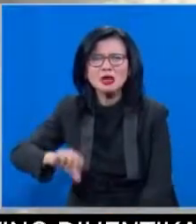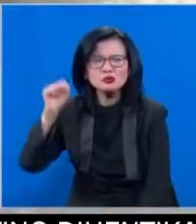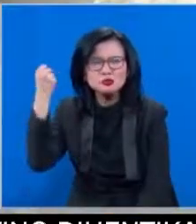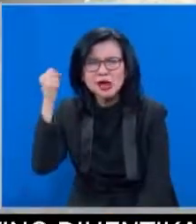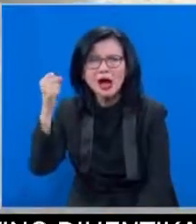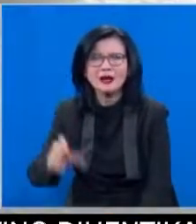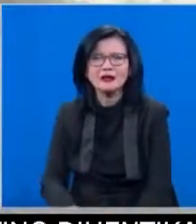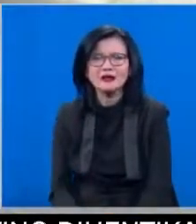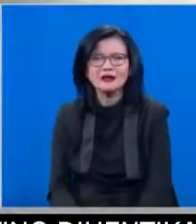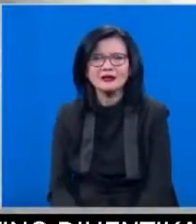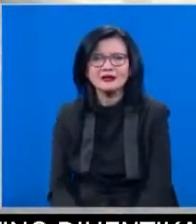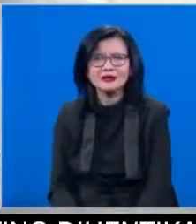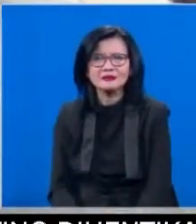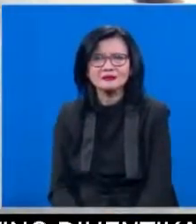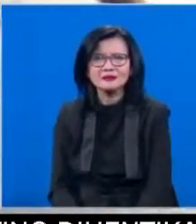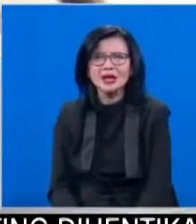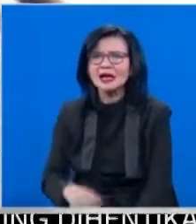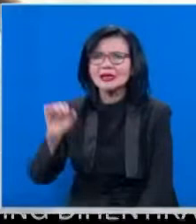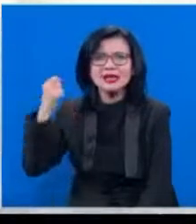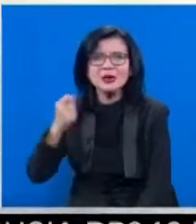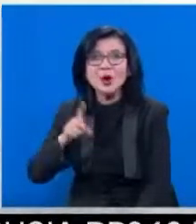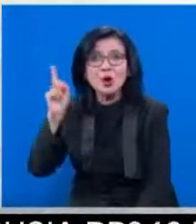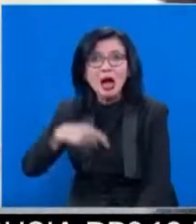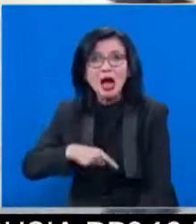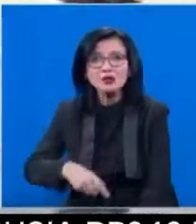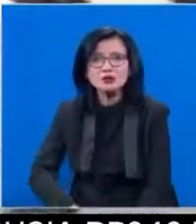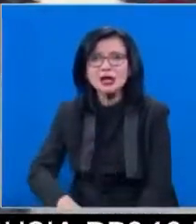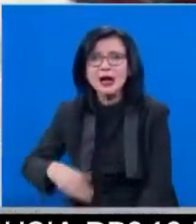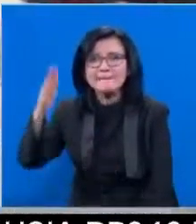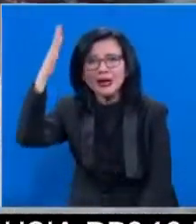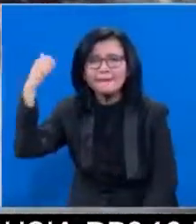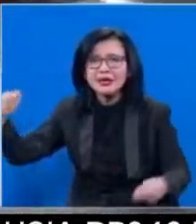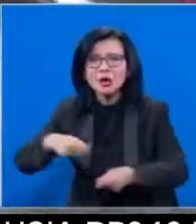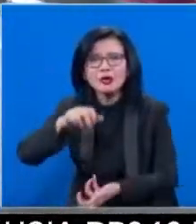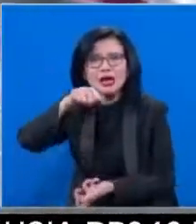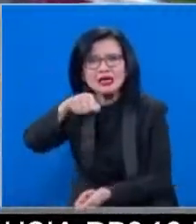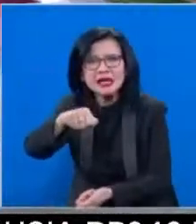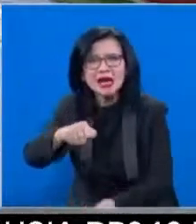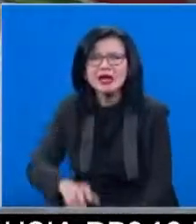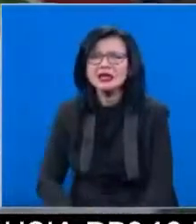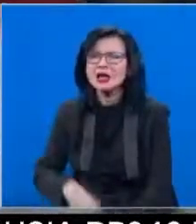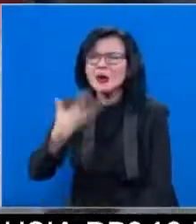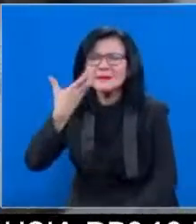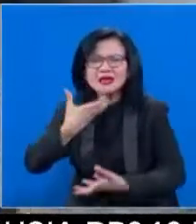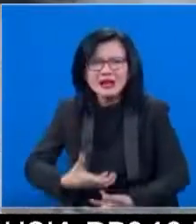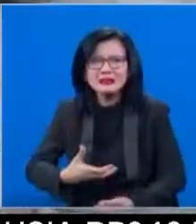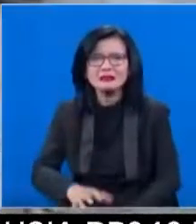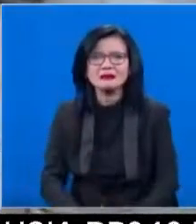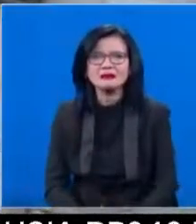pemilik mengaku tidak sanggup jika harus beralih ke minyak goreng besar karena akan menambah ongkos produksi